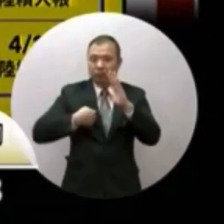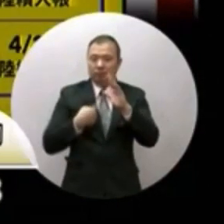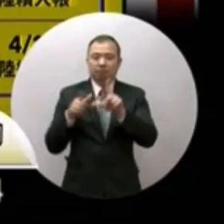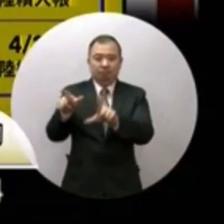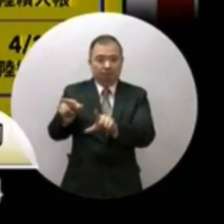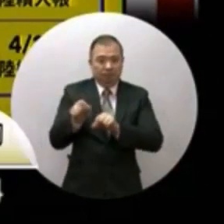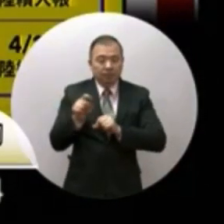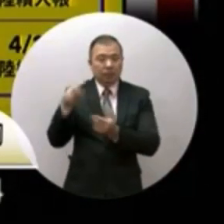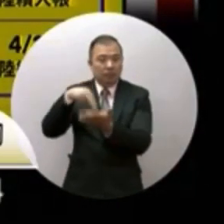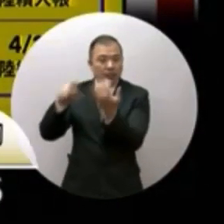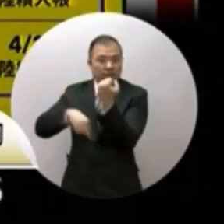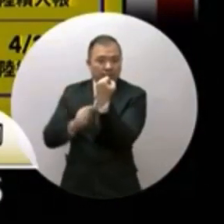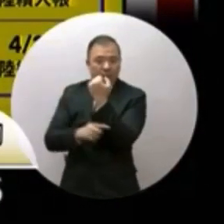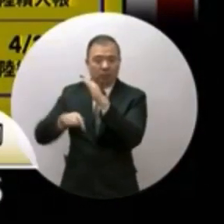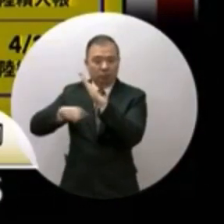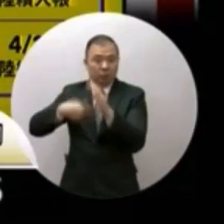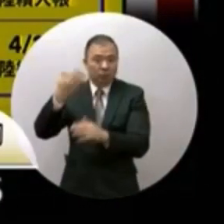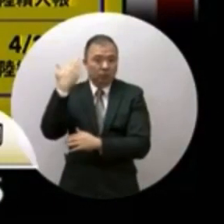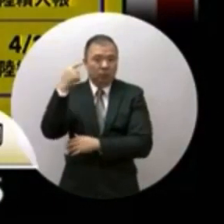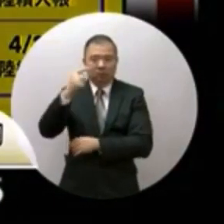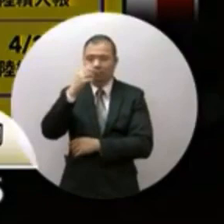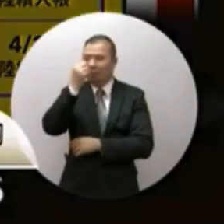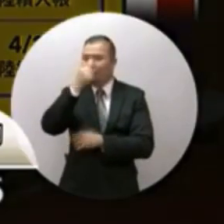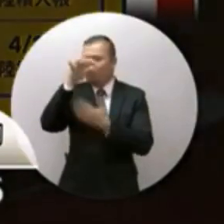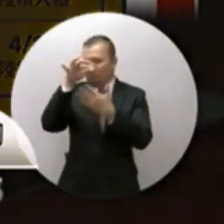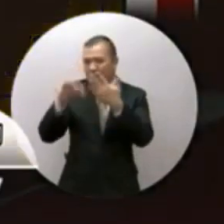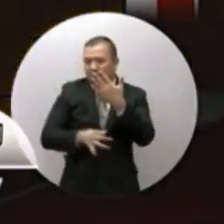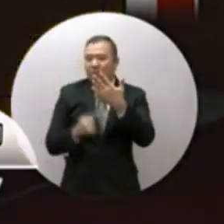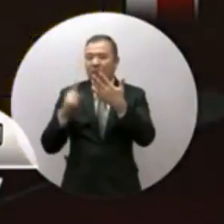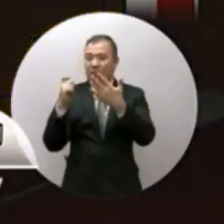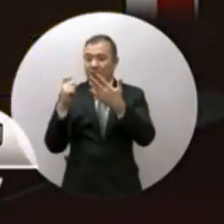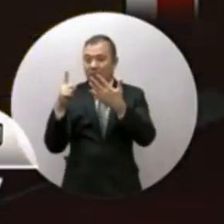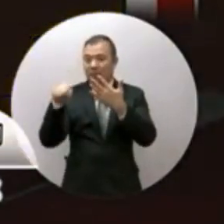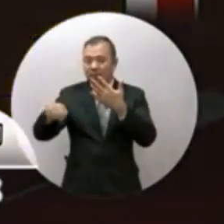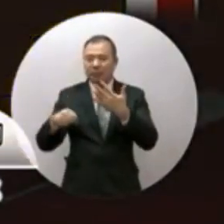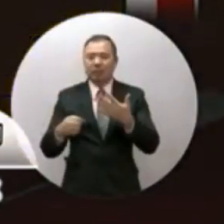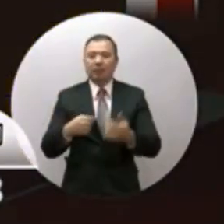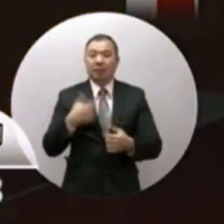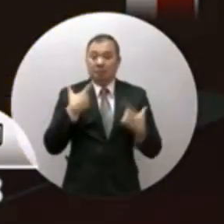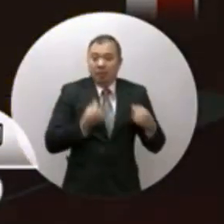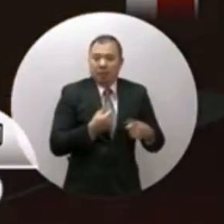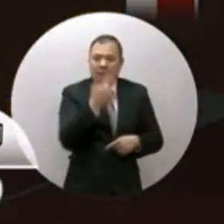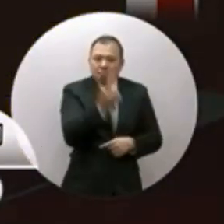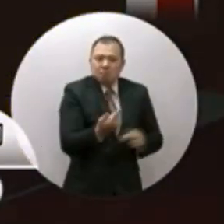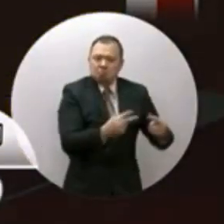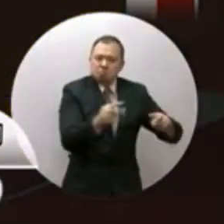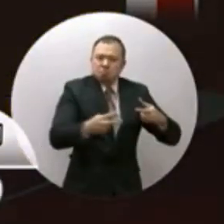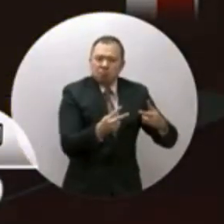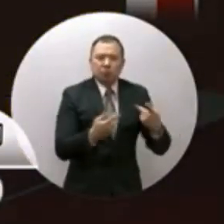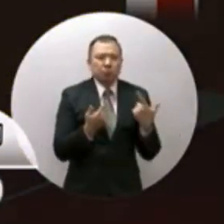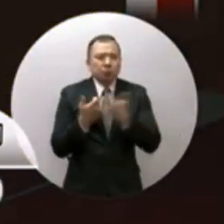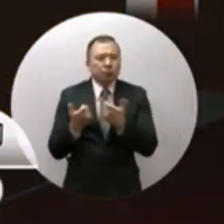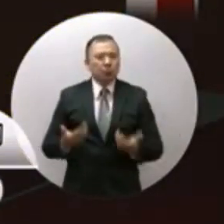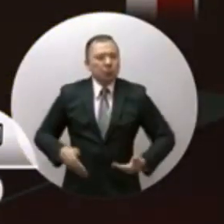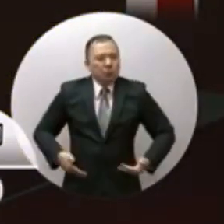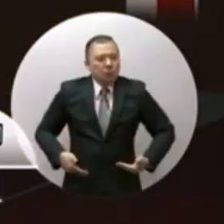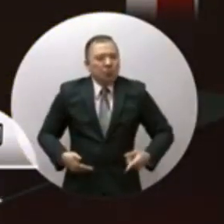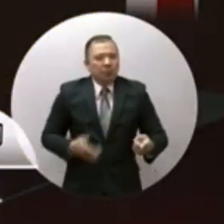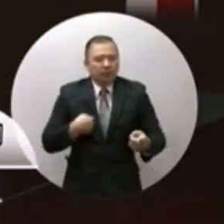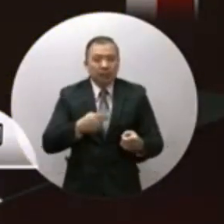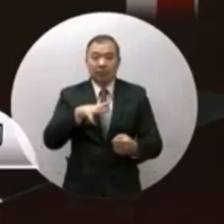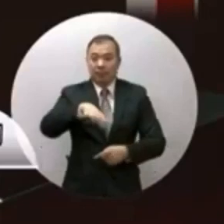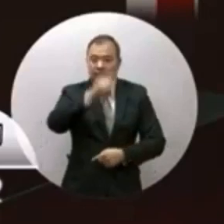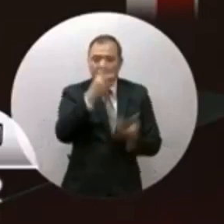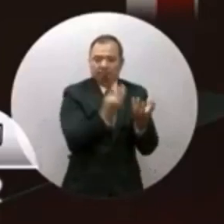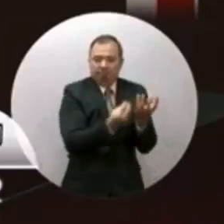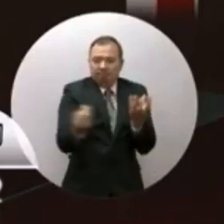的特别条例第11条的规定，以缓济急，我们先行支付部